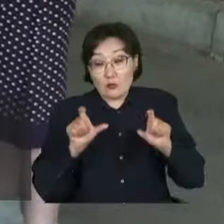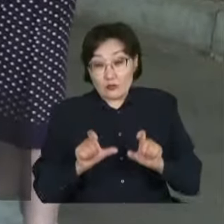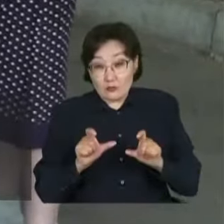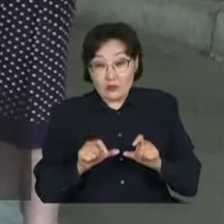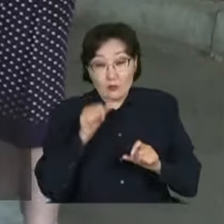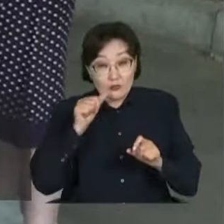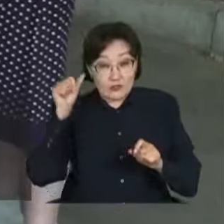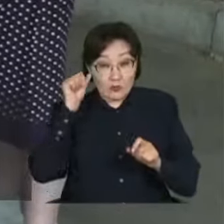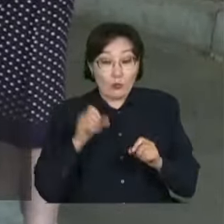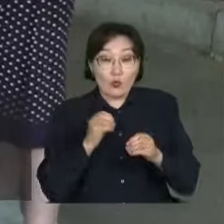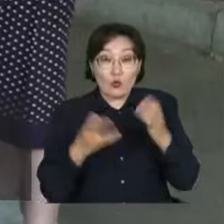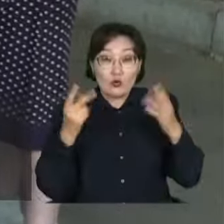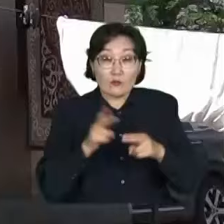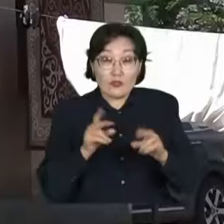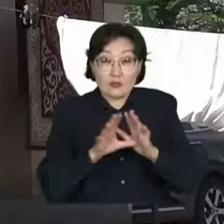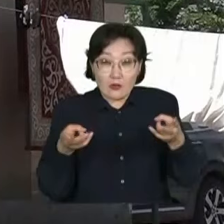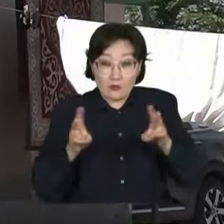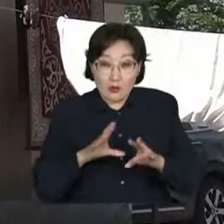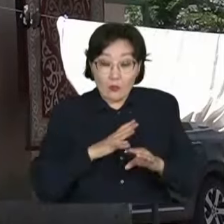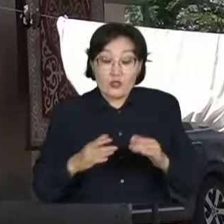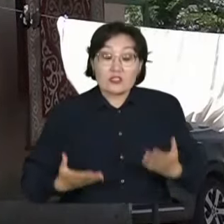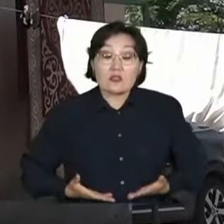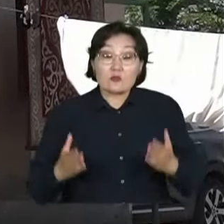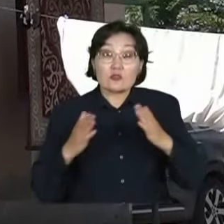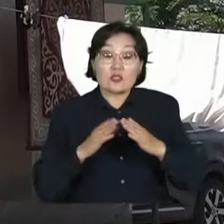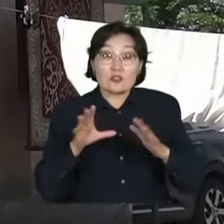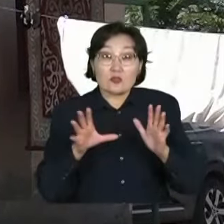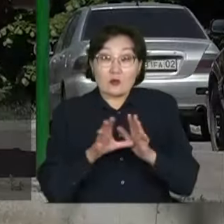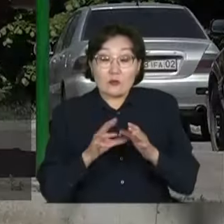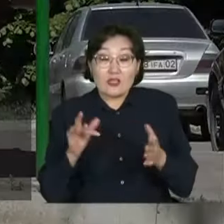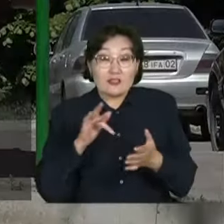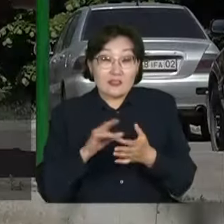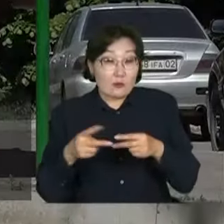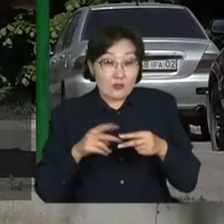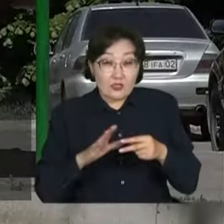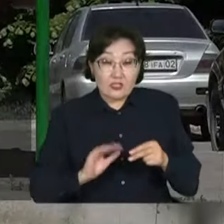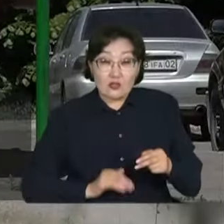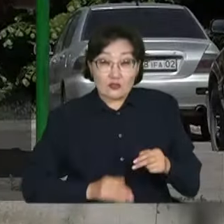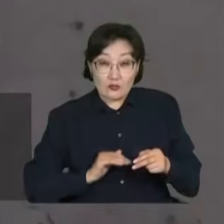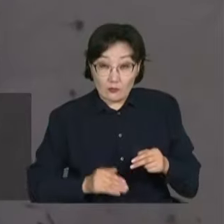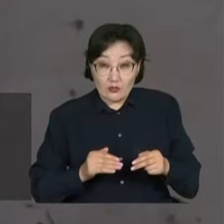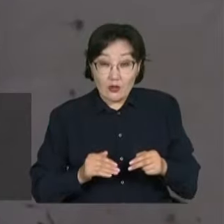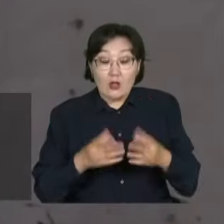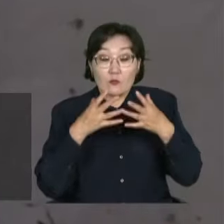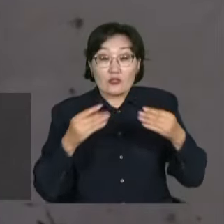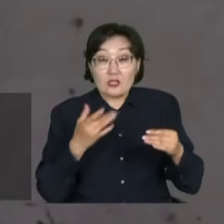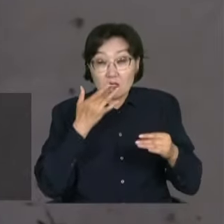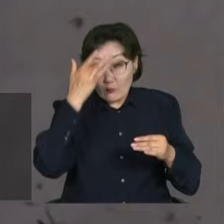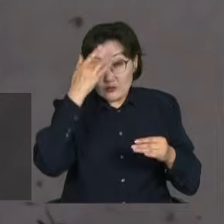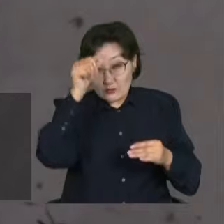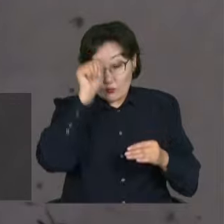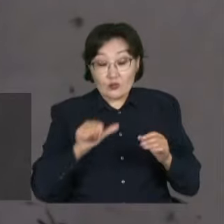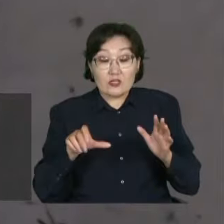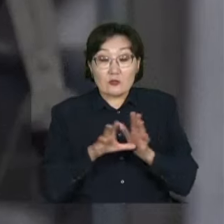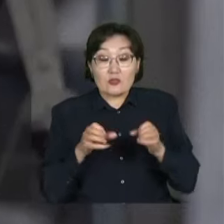былтыр тіпті 10 күн жарықсыз қалдырған. Тұрғын үйлерде жарық желісі орталықтандырылмаған, жекенің меншігінде екен. Көктем мен жаз айларында тоқтың